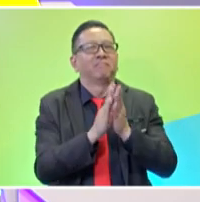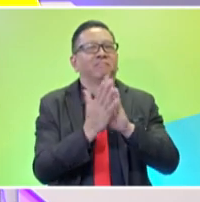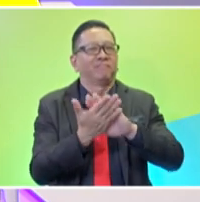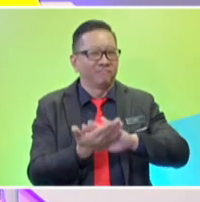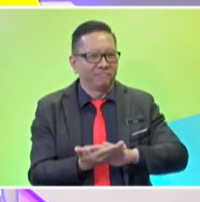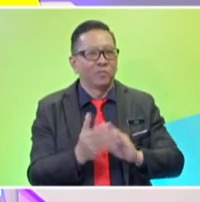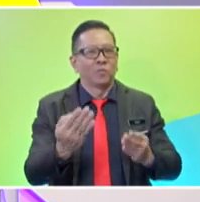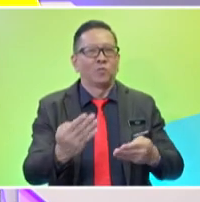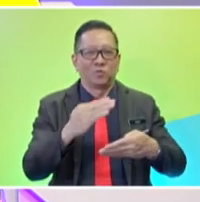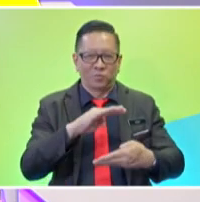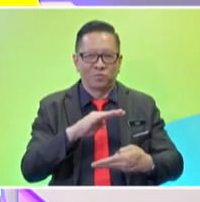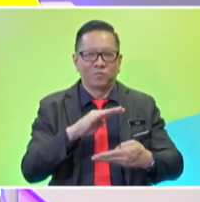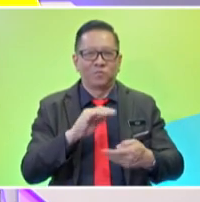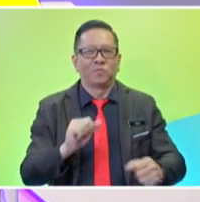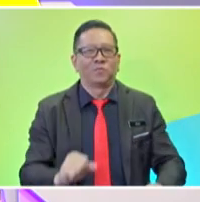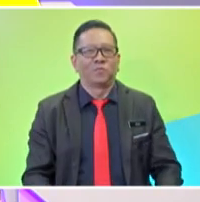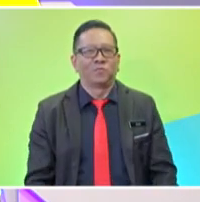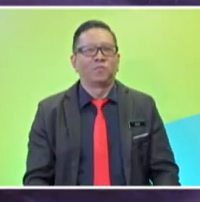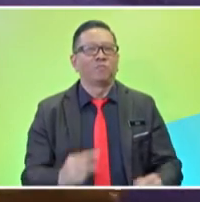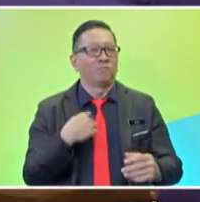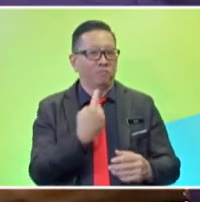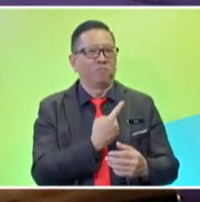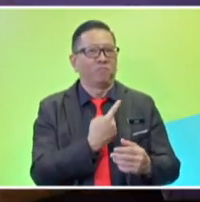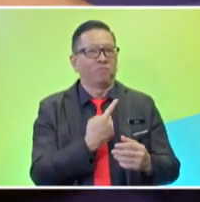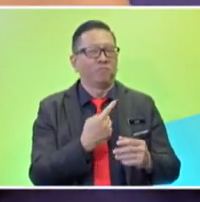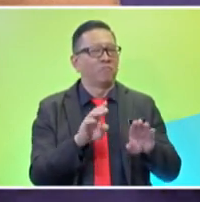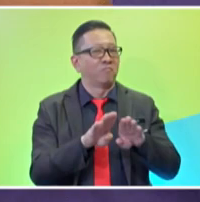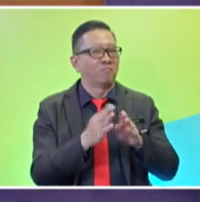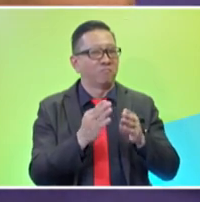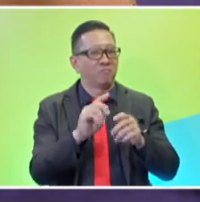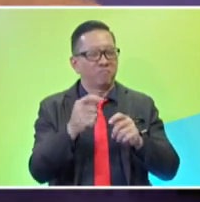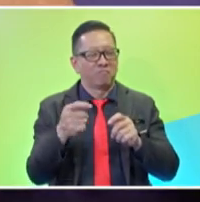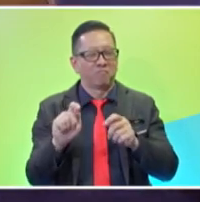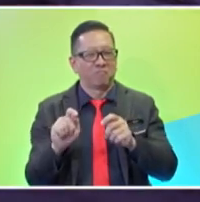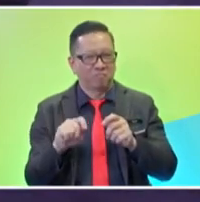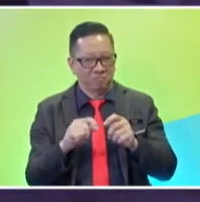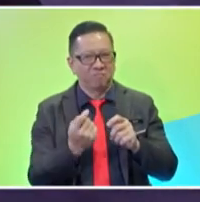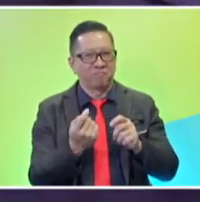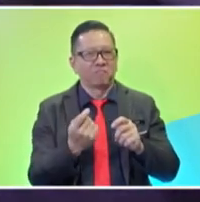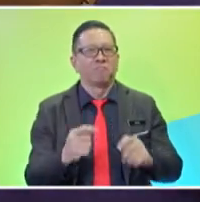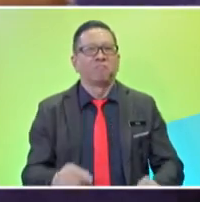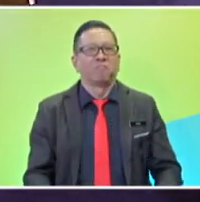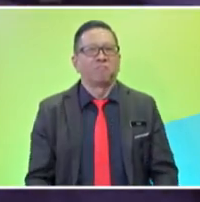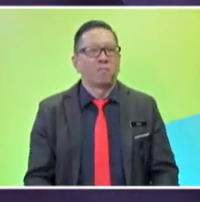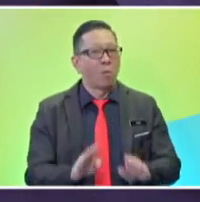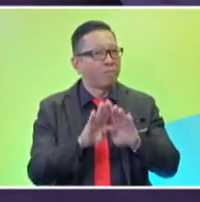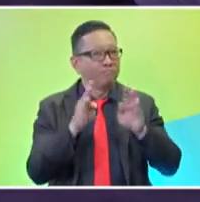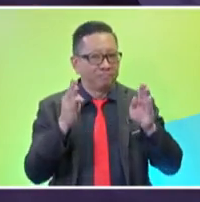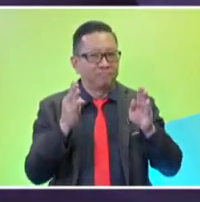Cup ya yaitu kita beli tanggal kan dia terbuka